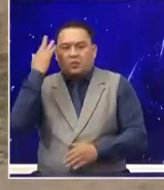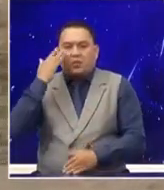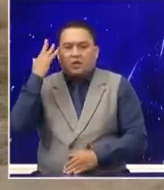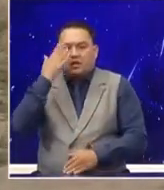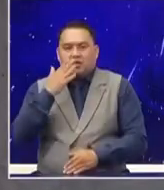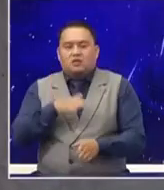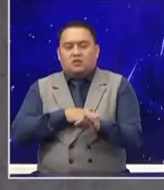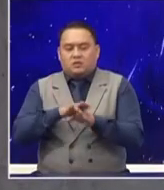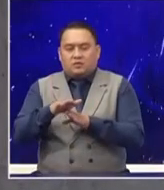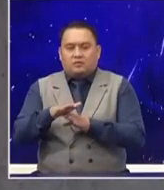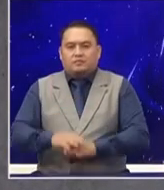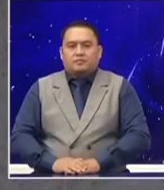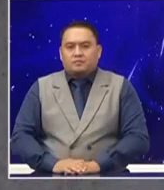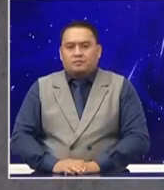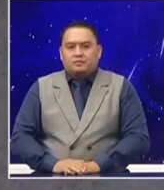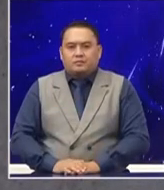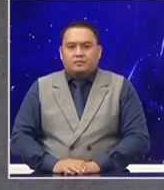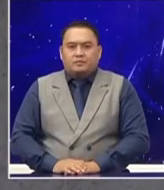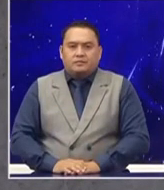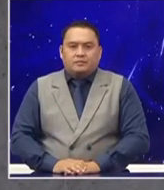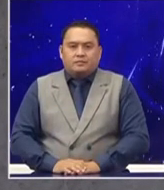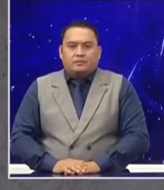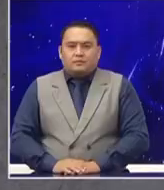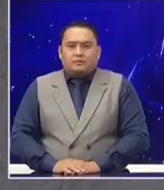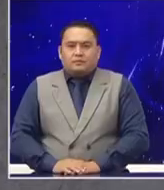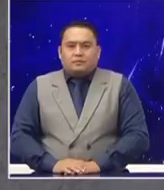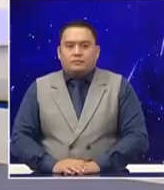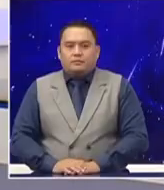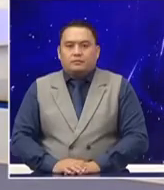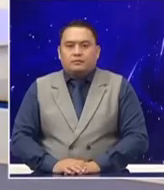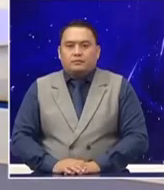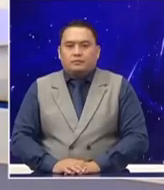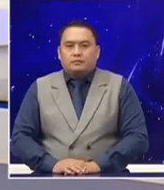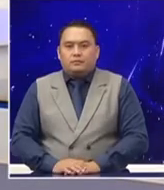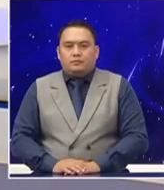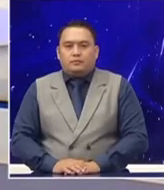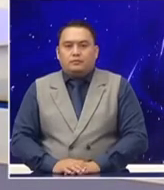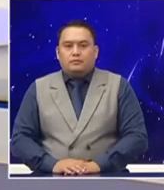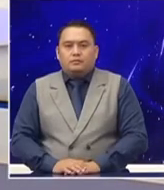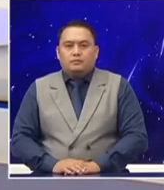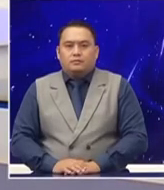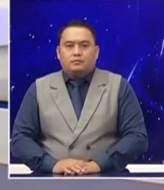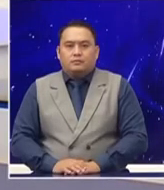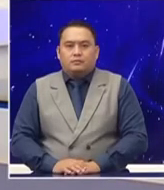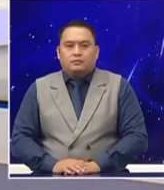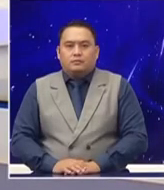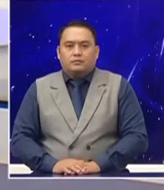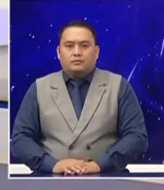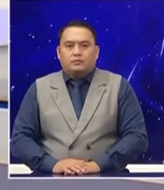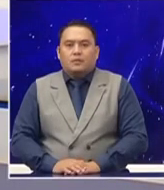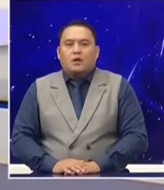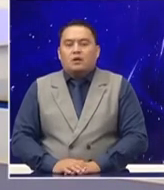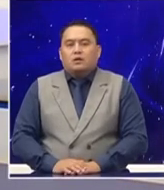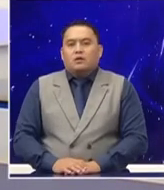мечты сбываются. Рустам Аралбаев, Жайк Хурманбаев, телеканал ЖТСУ. Верный соратник, мудрый советник и